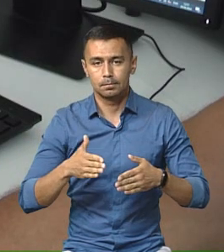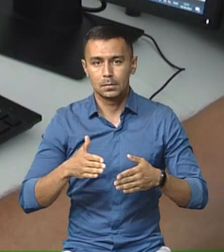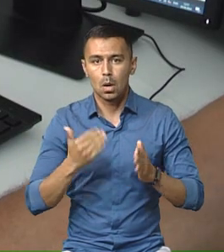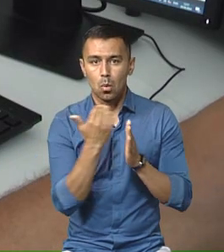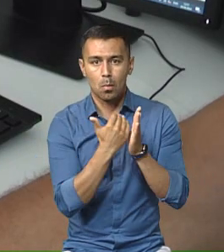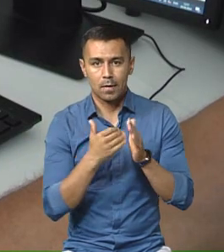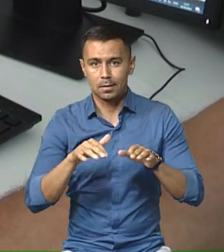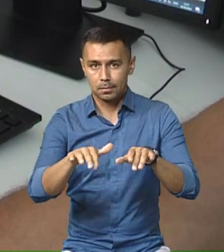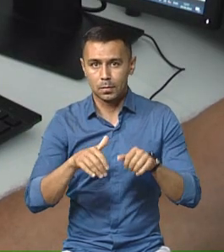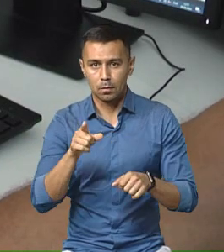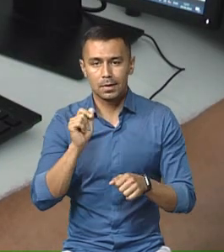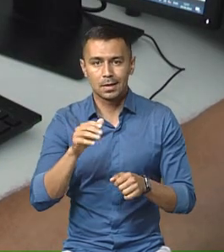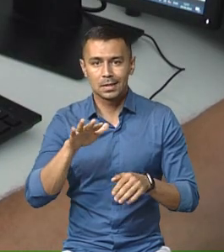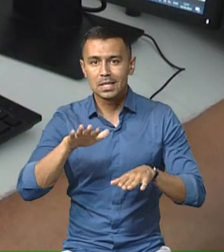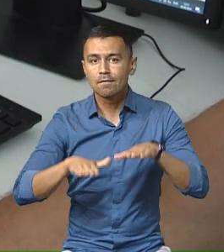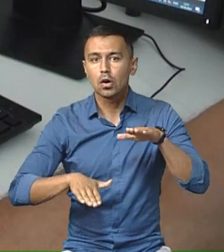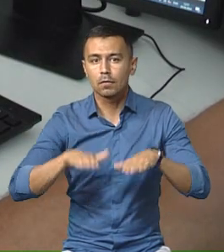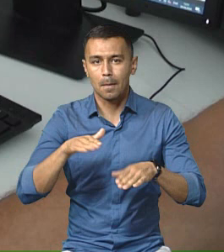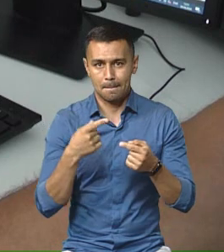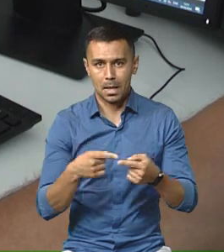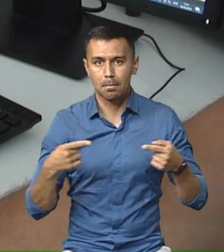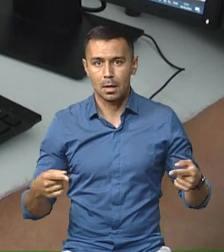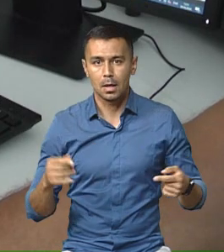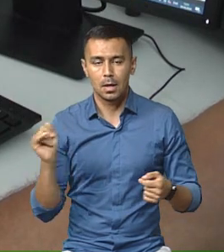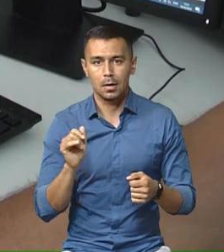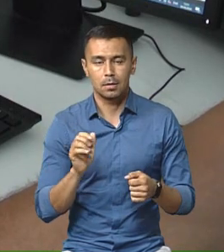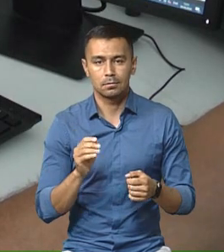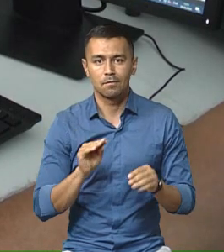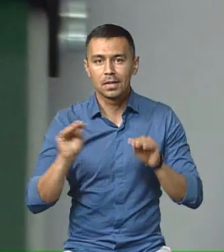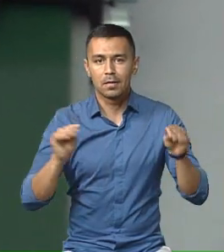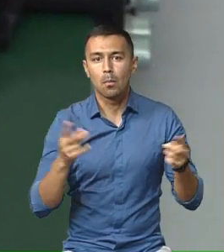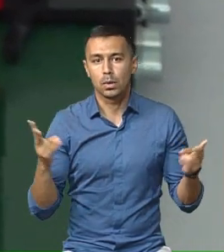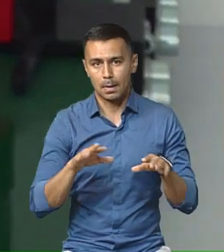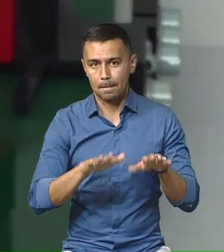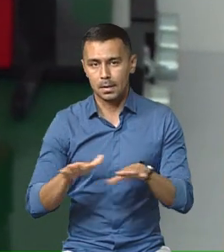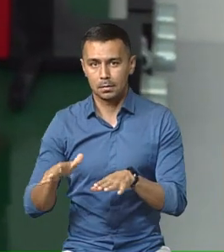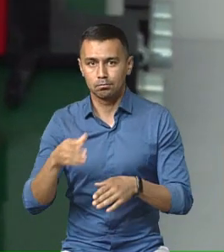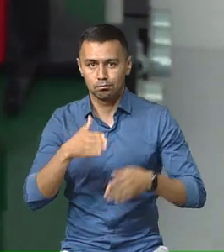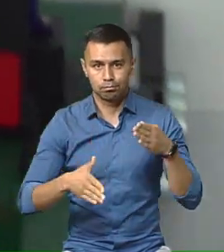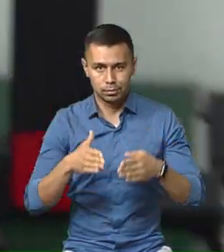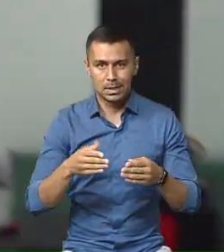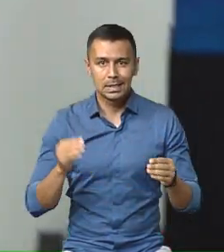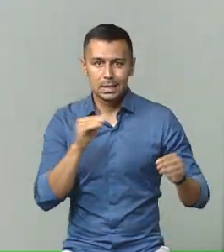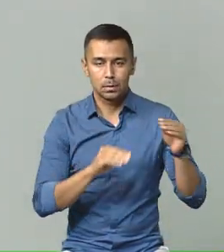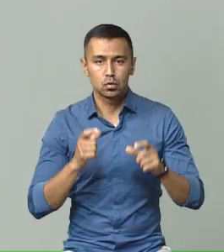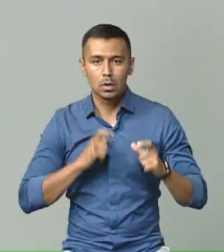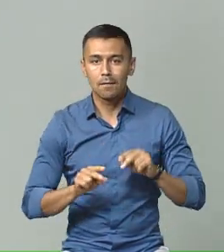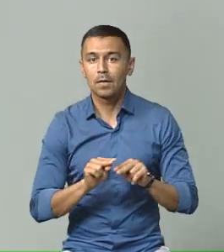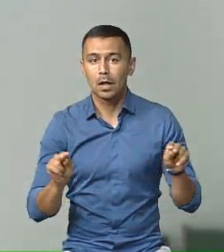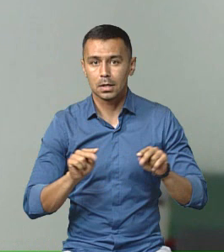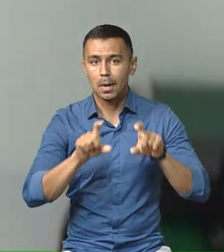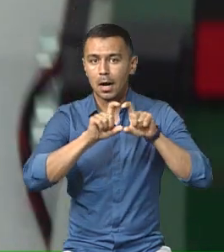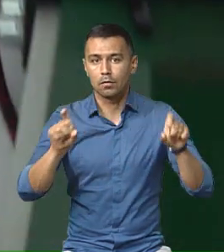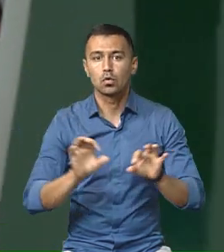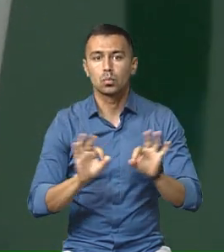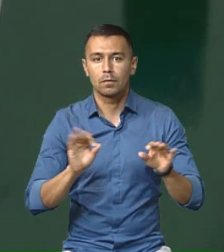робота, щоб він зважував предмети і виставляв на потрібне місце. Робот-маніпулятор, зібраний студентами та викладачами кафедри,